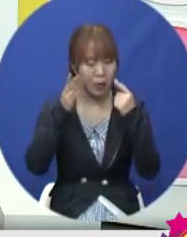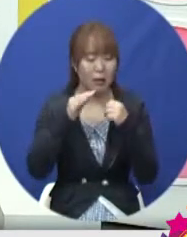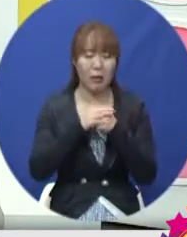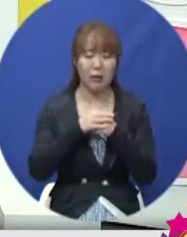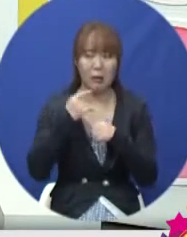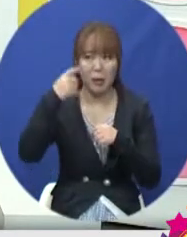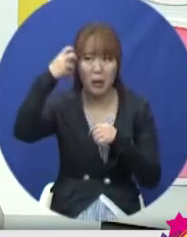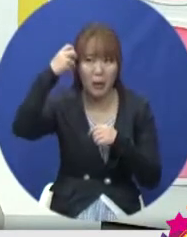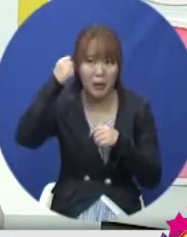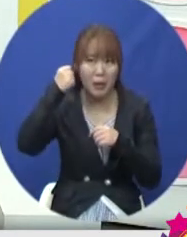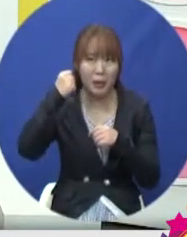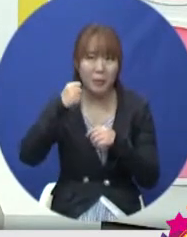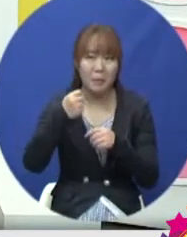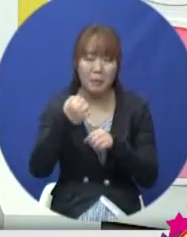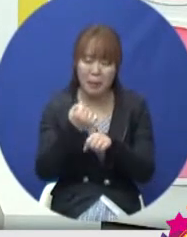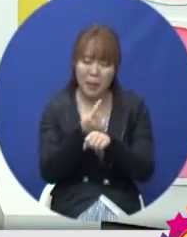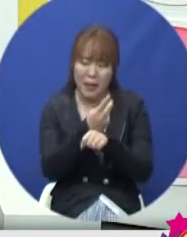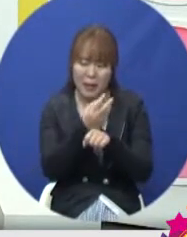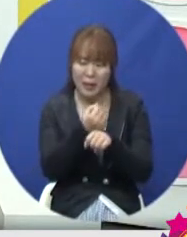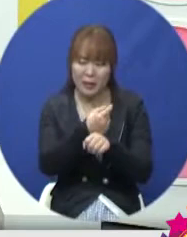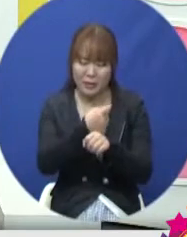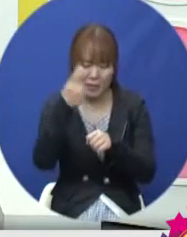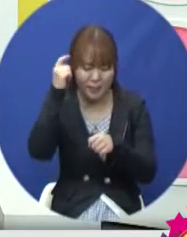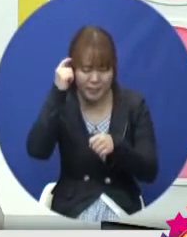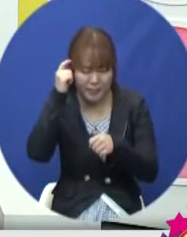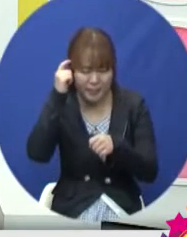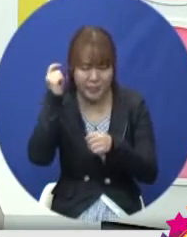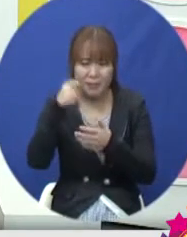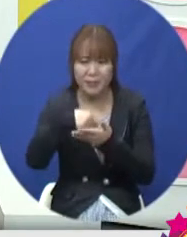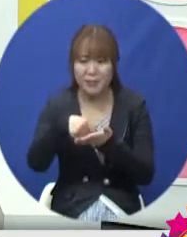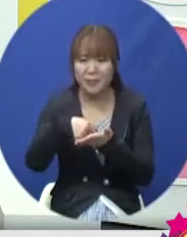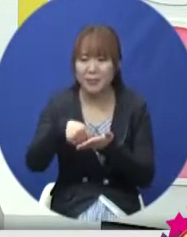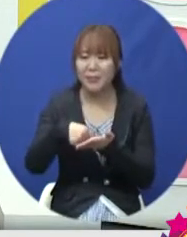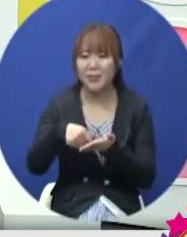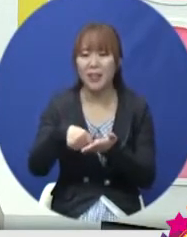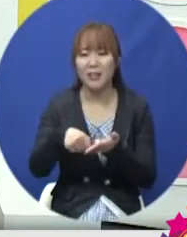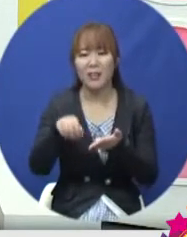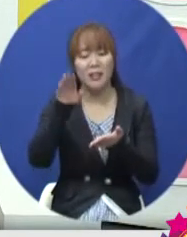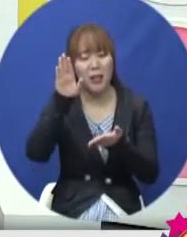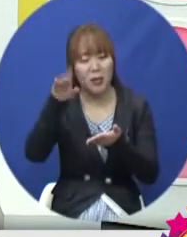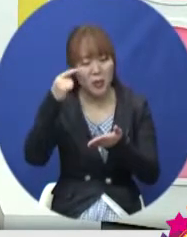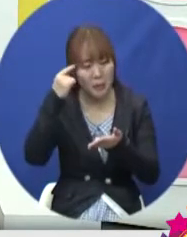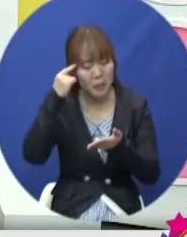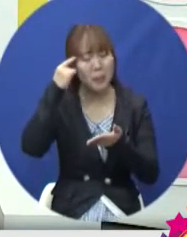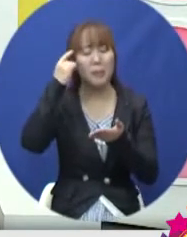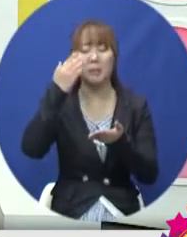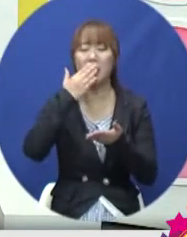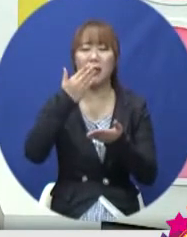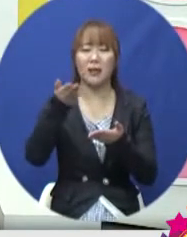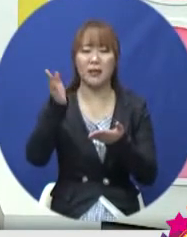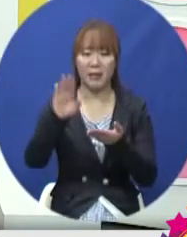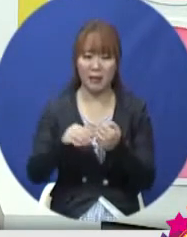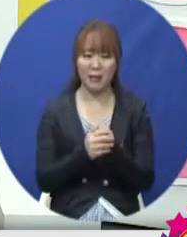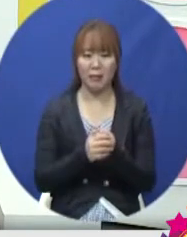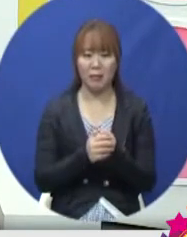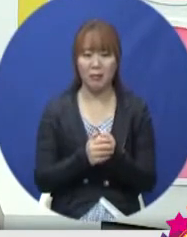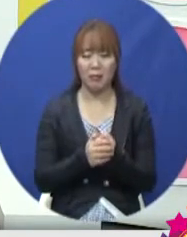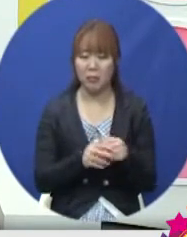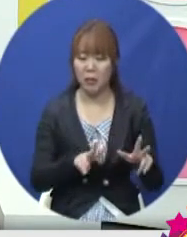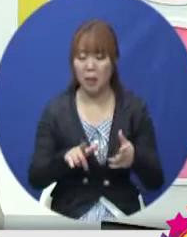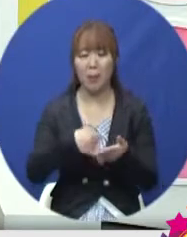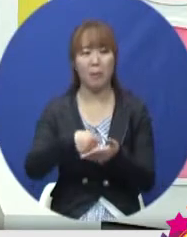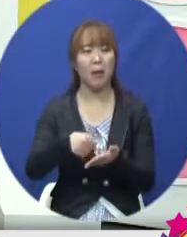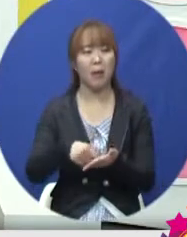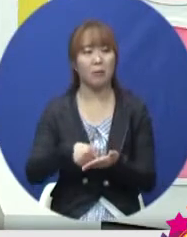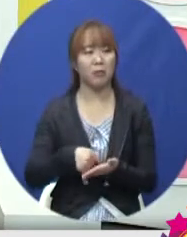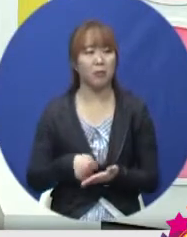기획을 해가지고 그냥 몇 시간씩 이렇게 생각해가면서 막 써야 나중에 그게 떠오르는데 예, 네, 즉흥적으로 금방